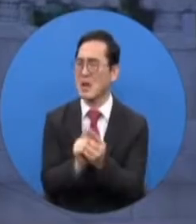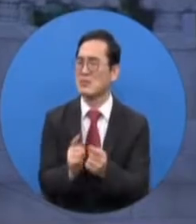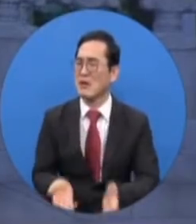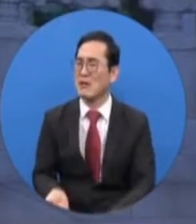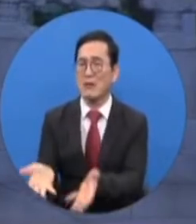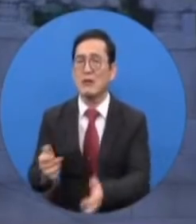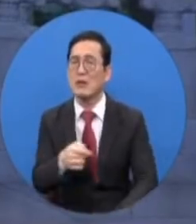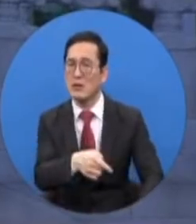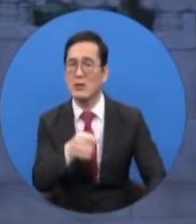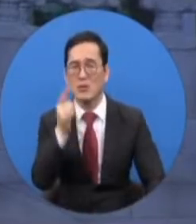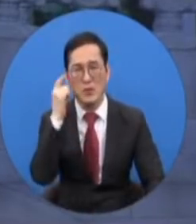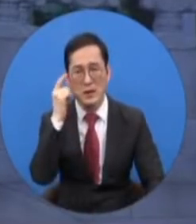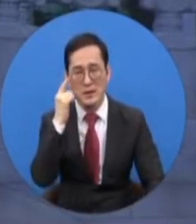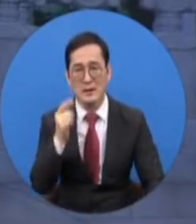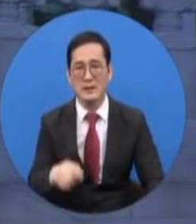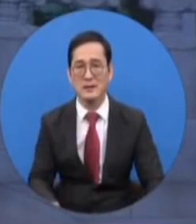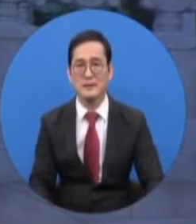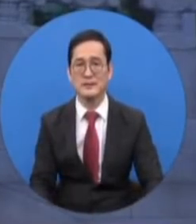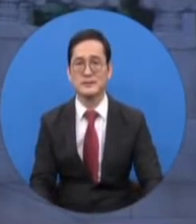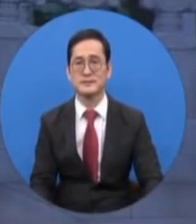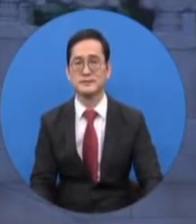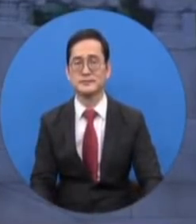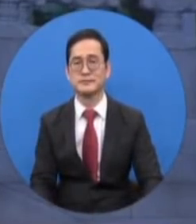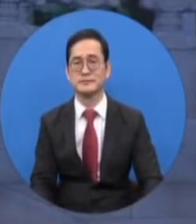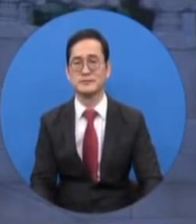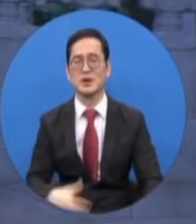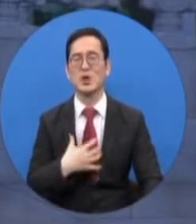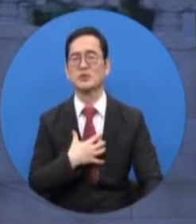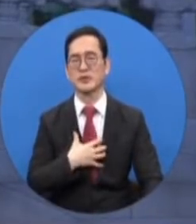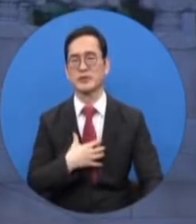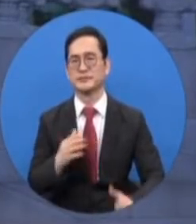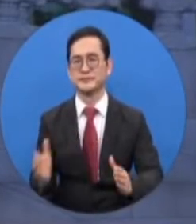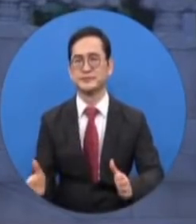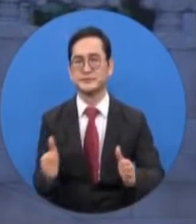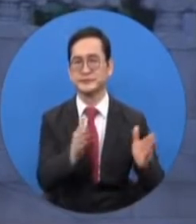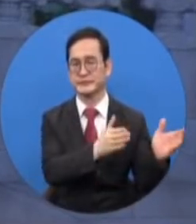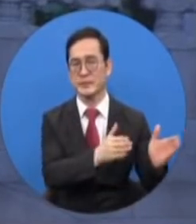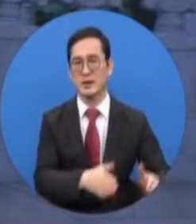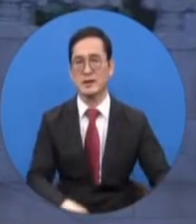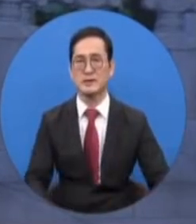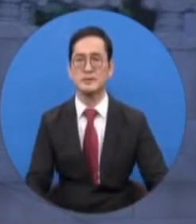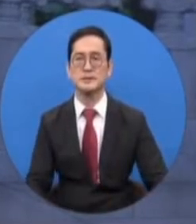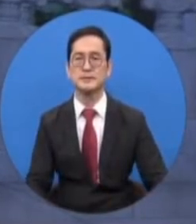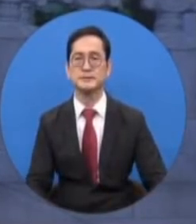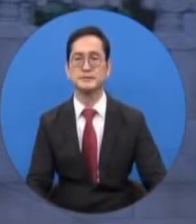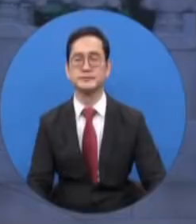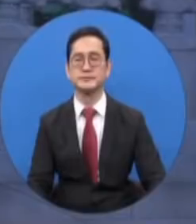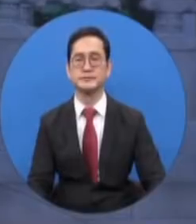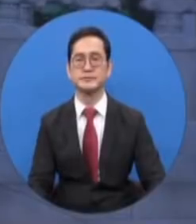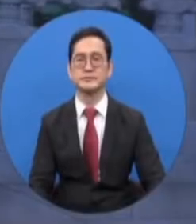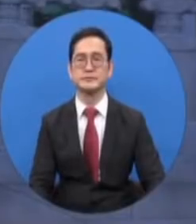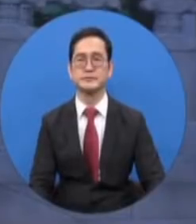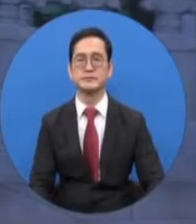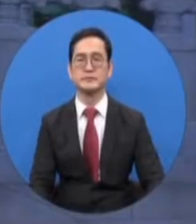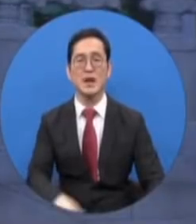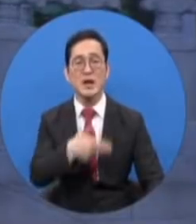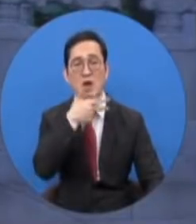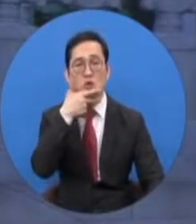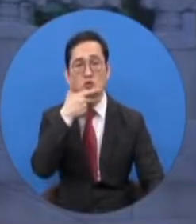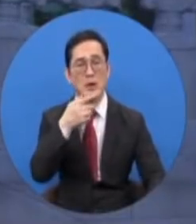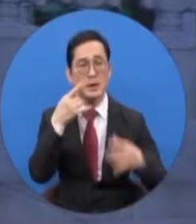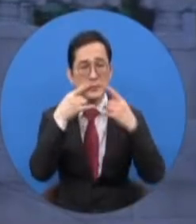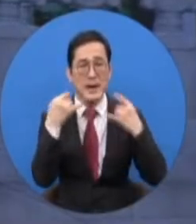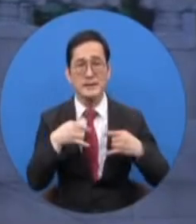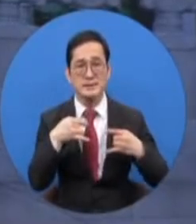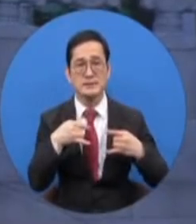용산시대 이전은 굉장히 유력해 보입니다. 그런데 영국과 프랑스는 총리와